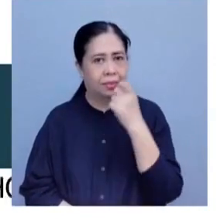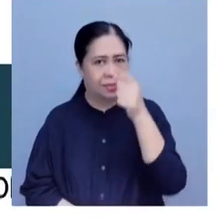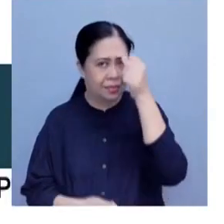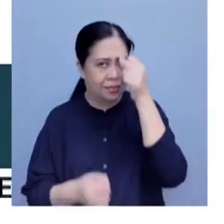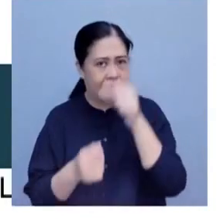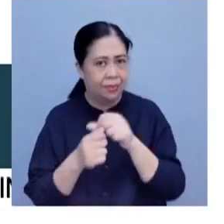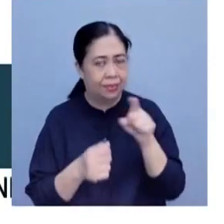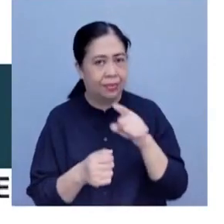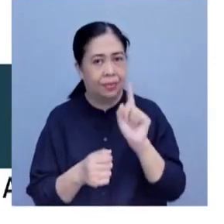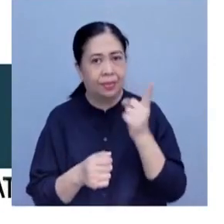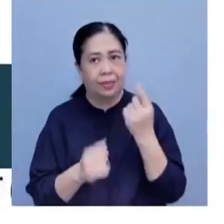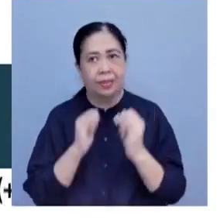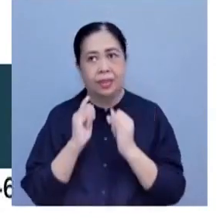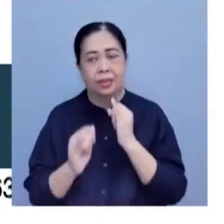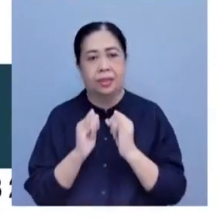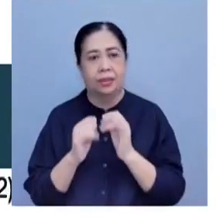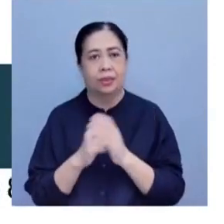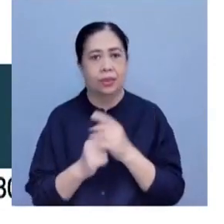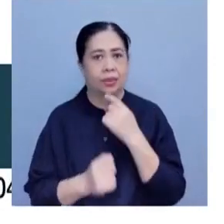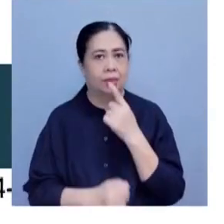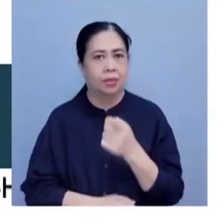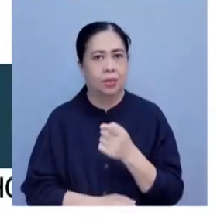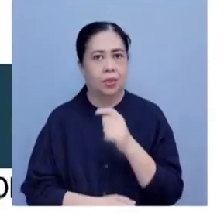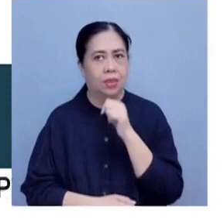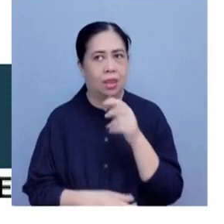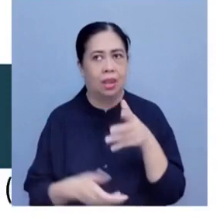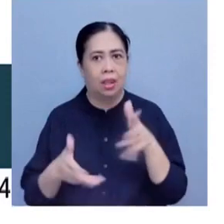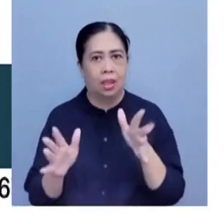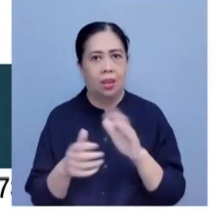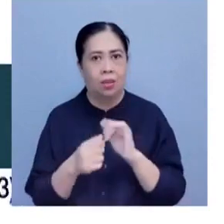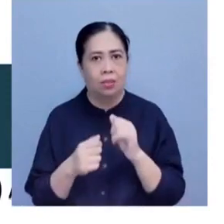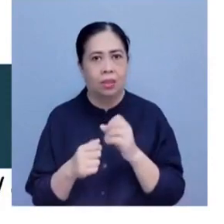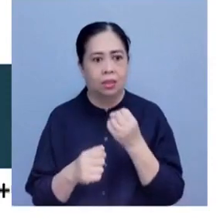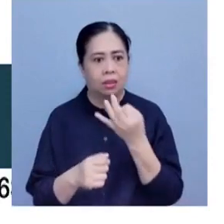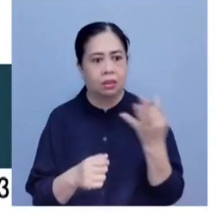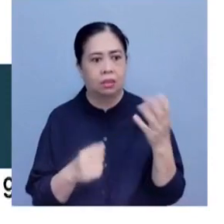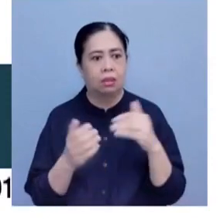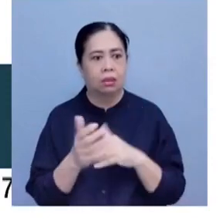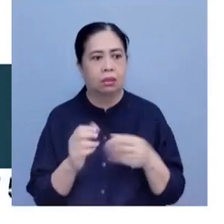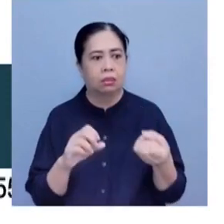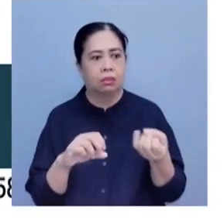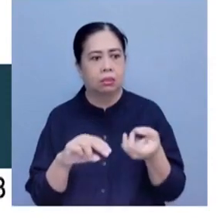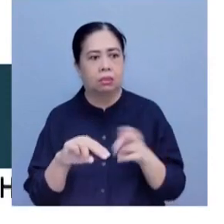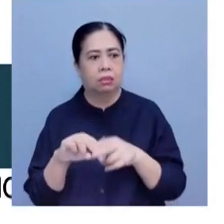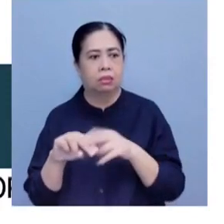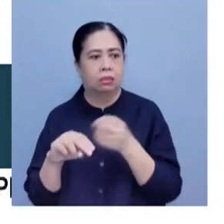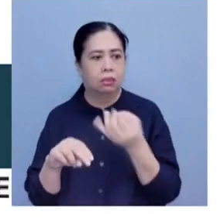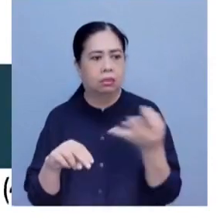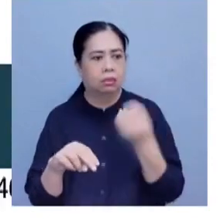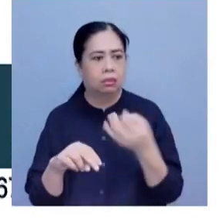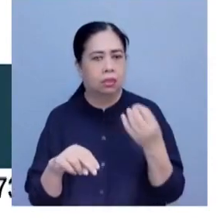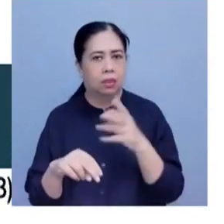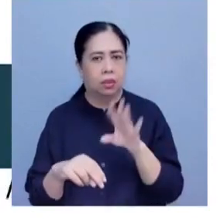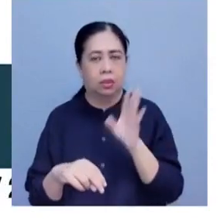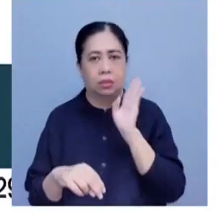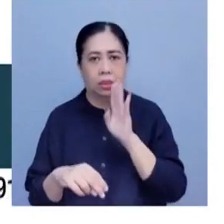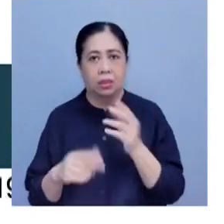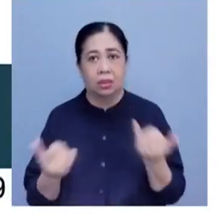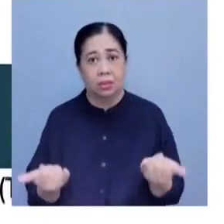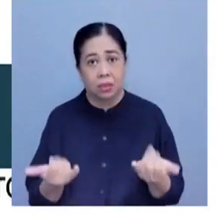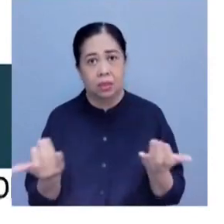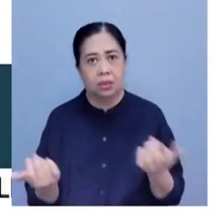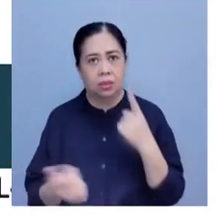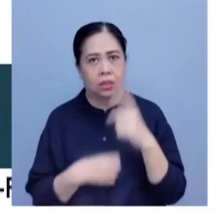our first interviews, sabi mo hindi mo hahayaang maging statistic lamang ang pagkamatay ng iyong kapatid. And yet here we are,